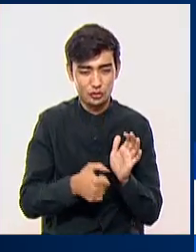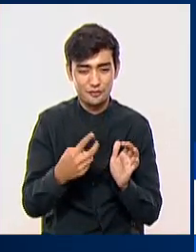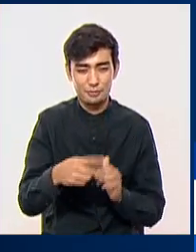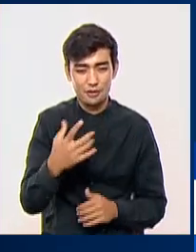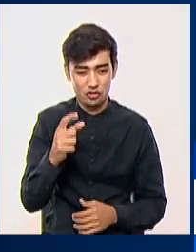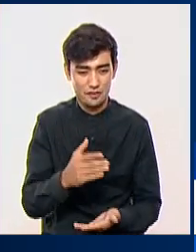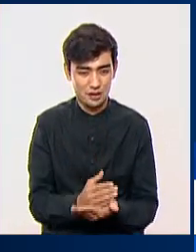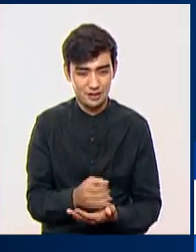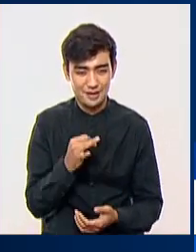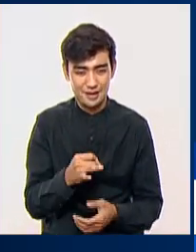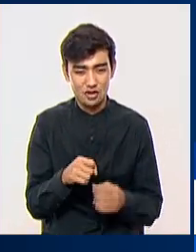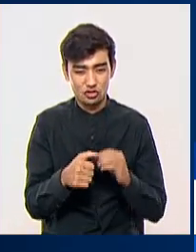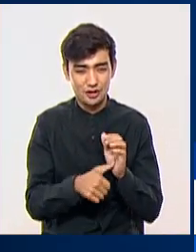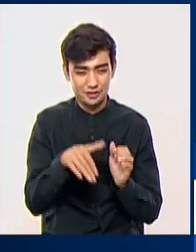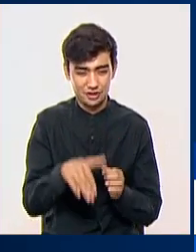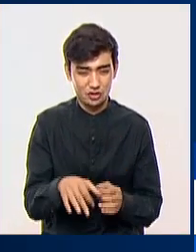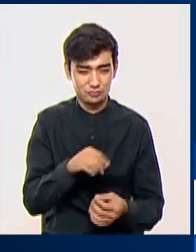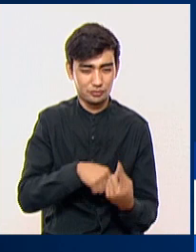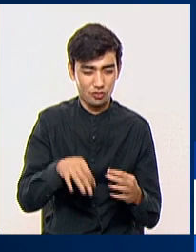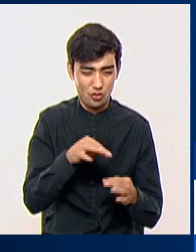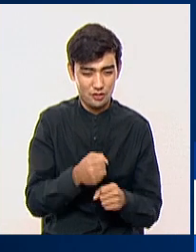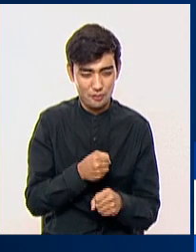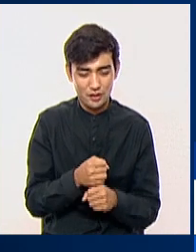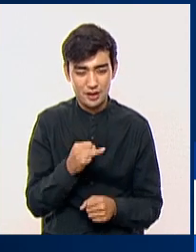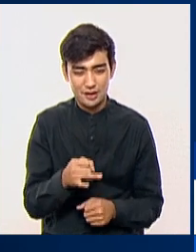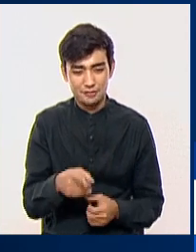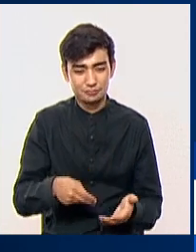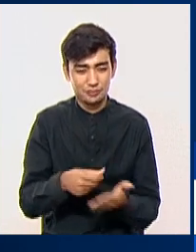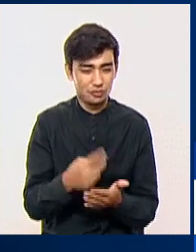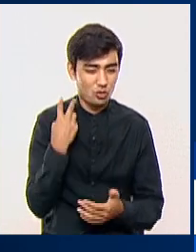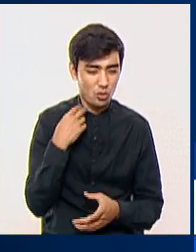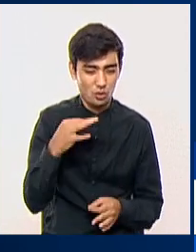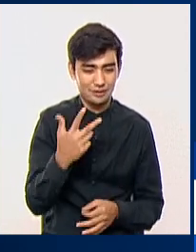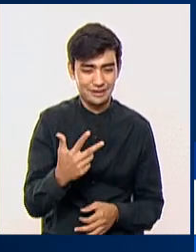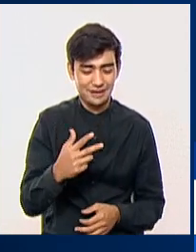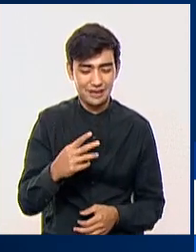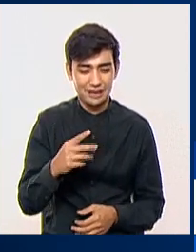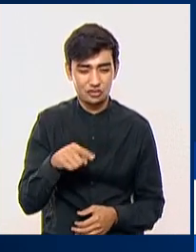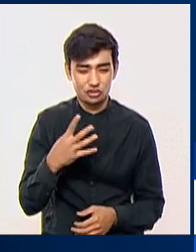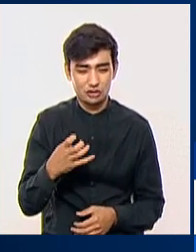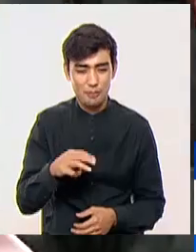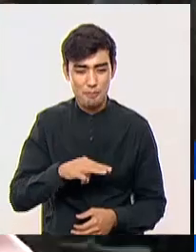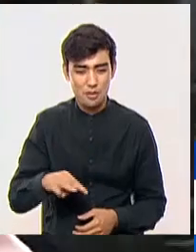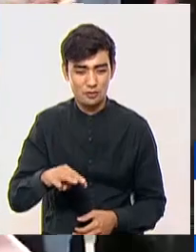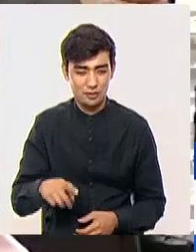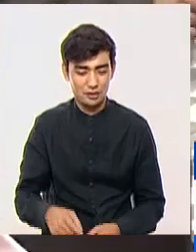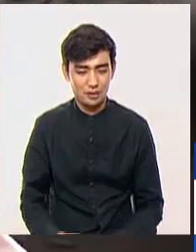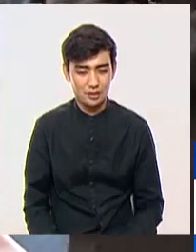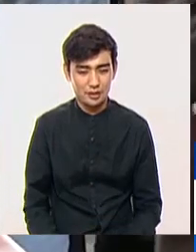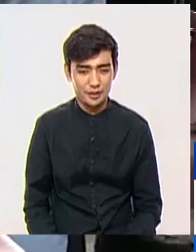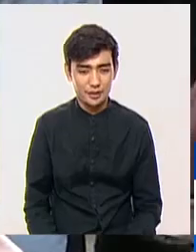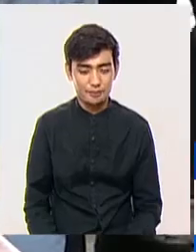жалпы Алматыда 16000 өндірістік іс бойынша борышкерлердің берешегі 3 миллиард 400 миллион теңгеге жеткен. Жұмыс